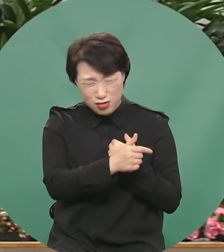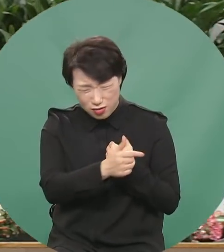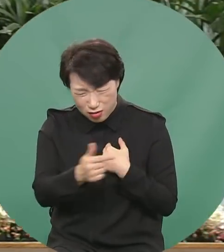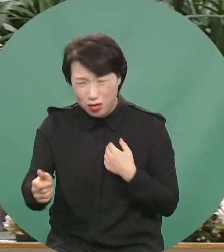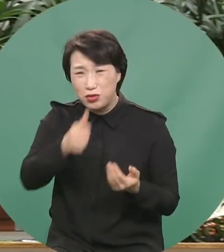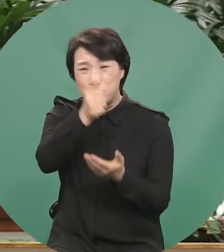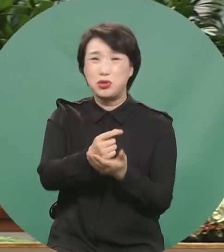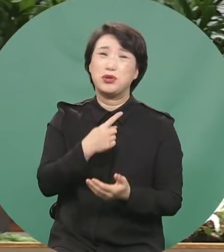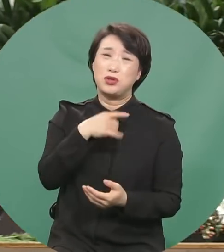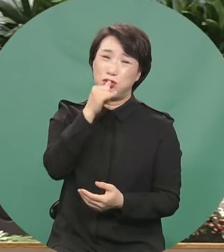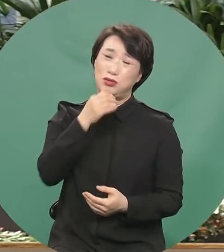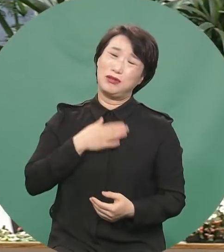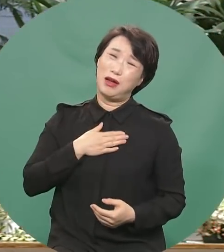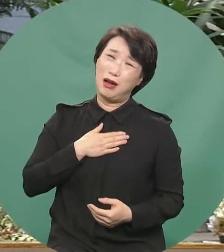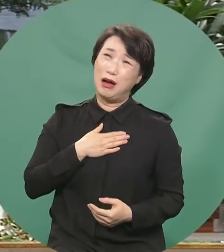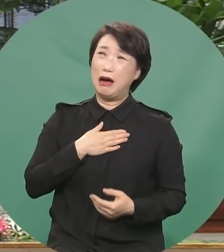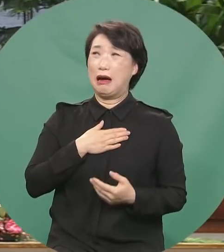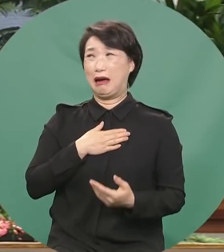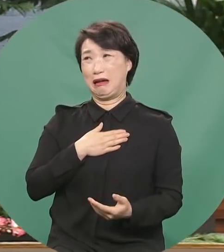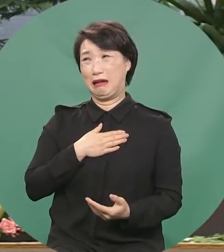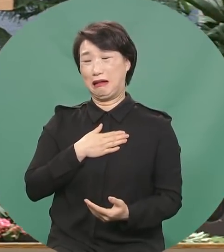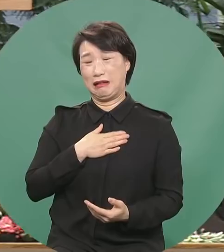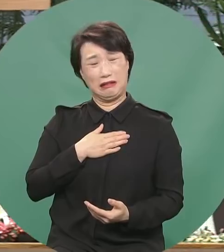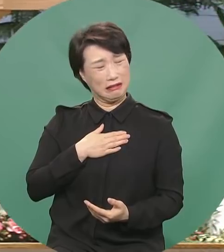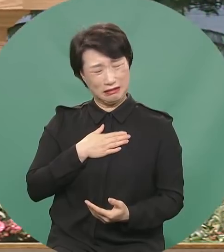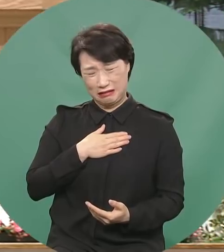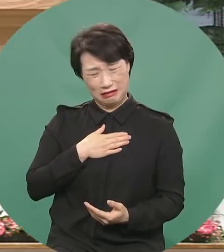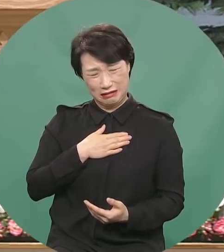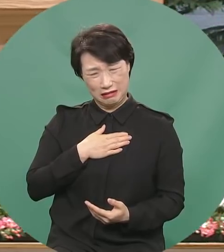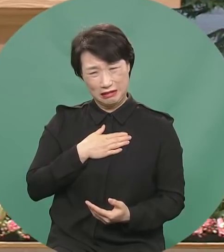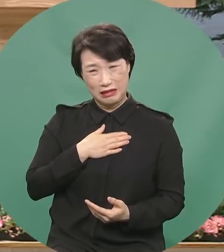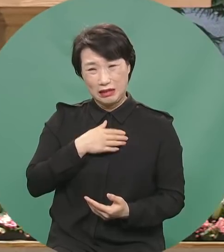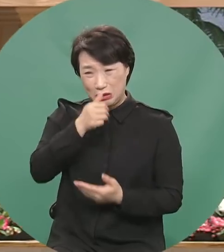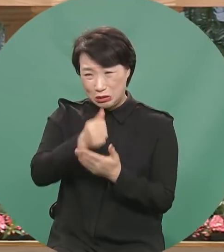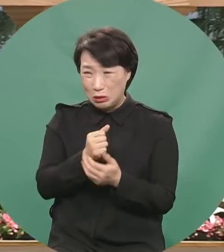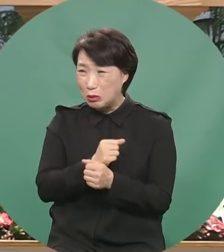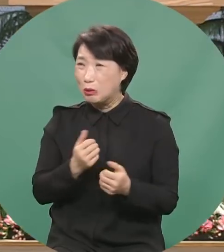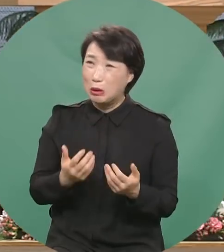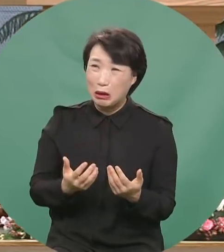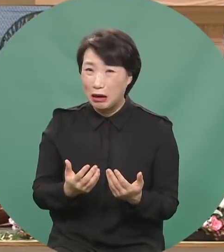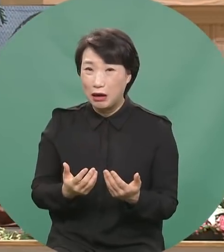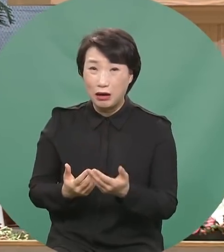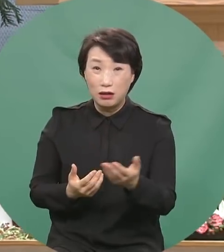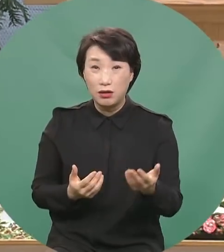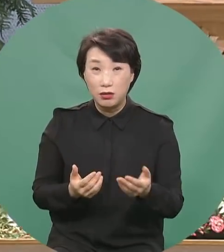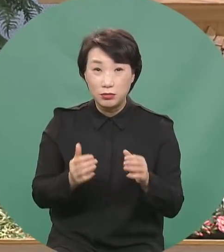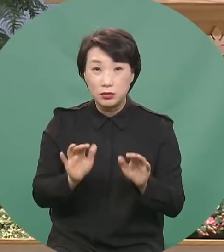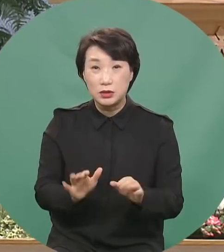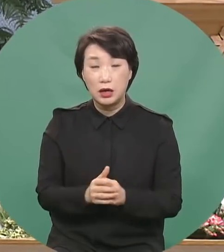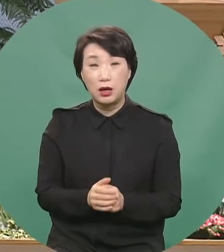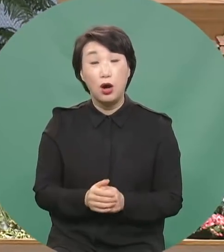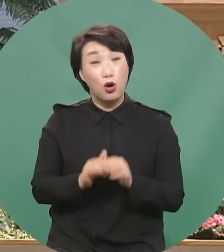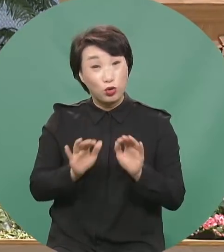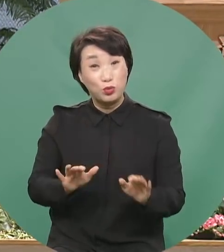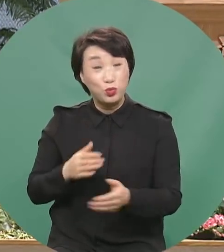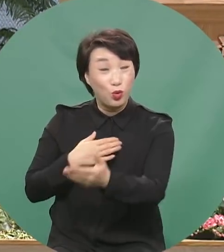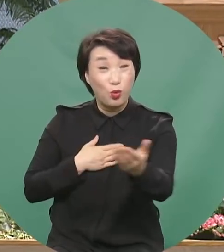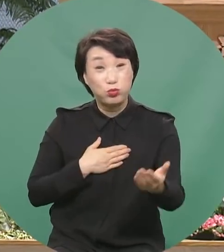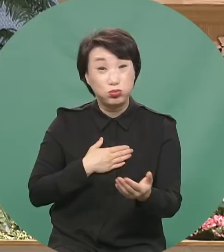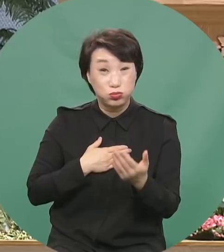죄를 졌는데 뭐 이제 이런 죄야 어떻게 용서받겠어? 응? 그러면